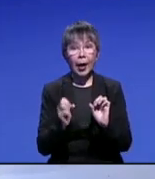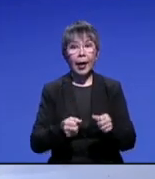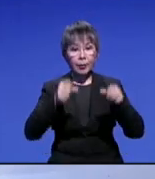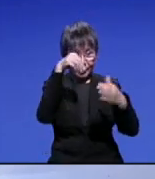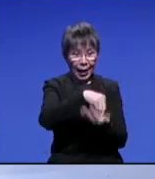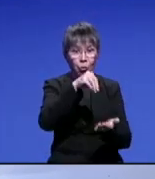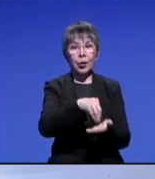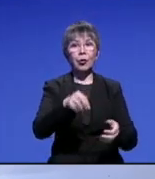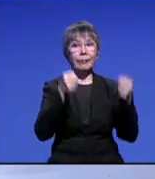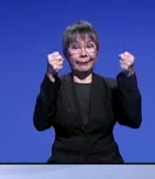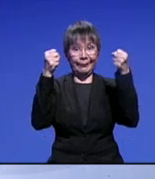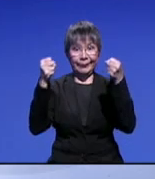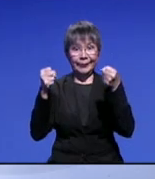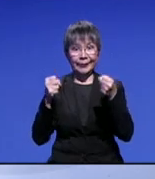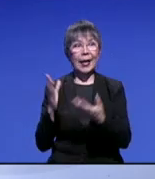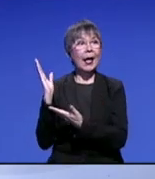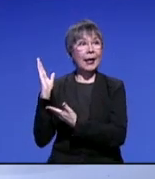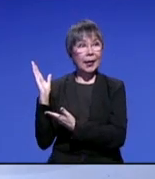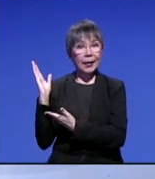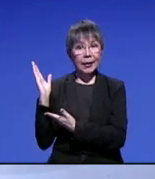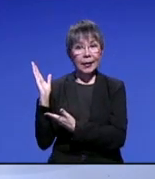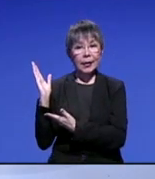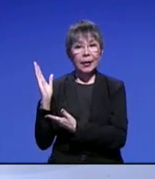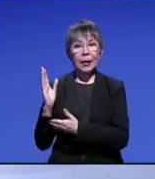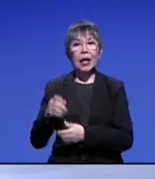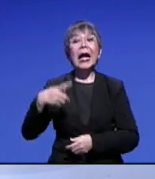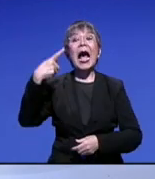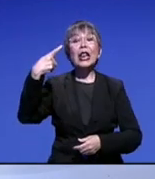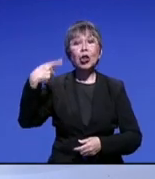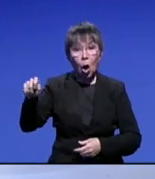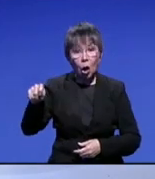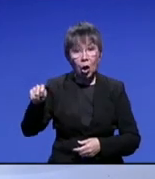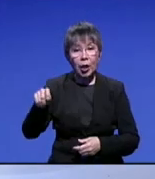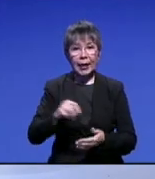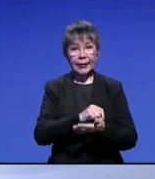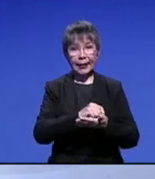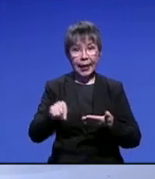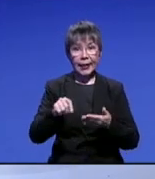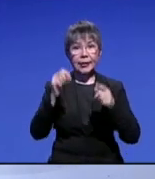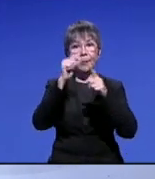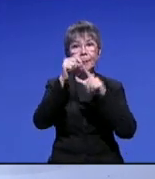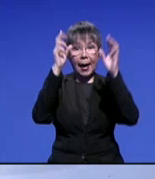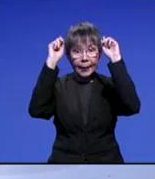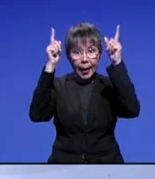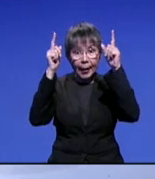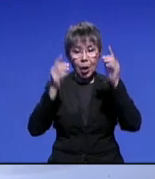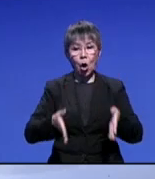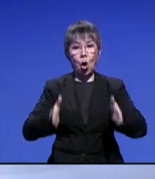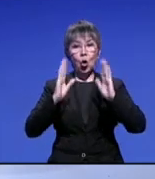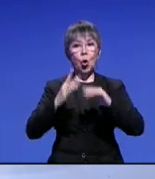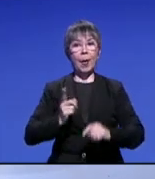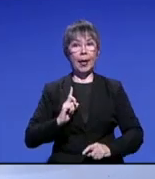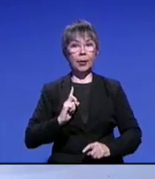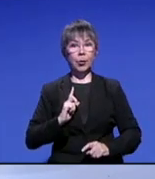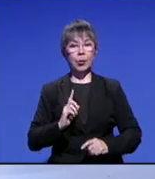sebagai wahana pemasangan atribut kampanye adalah kantor dan sekretariat partai, rumah perseorangan atau